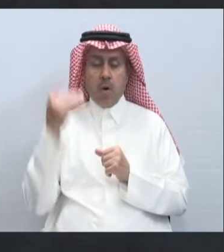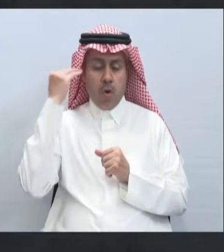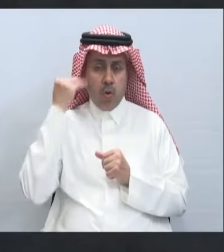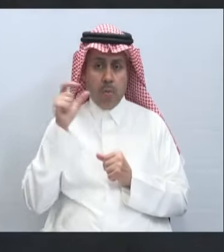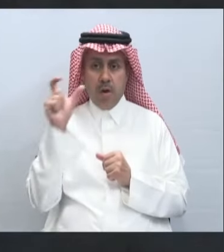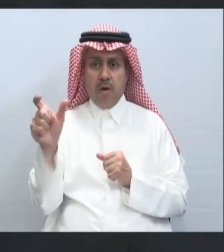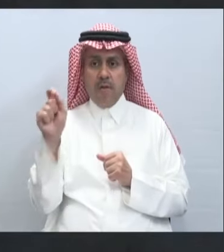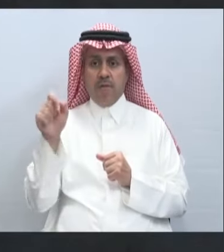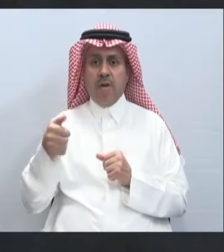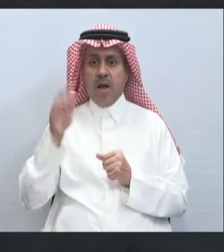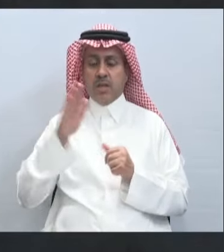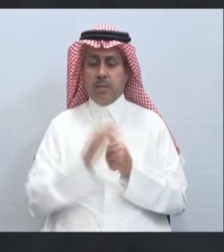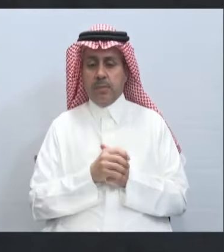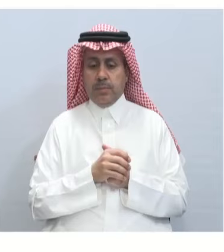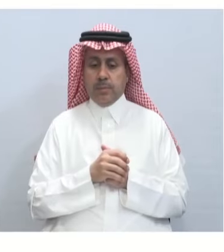عن احكام